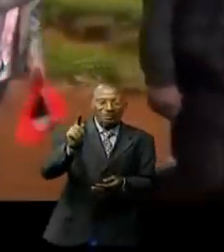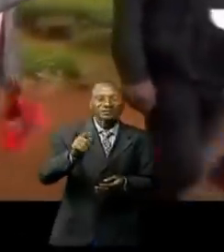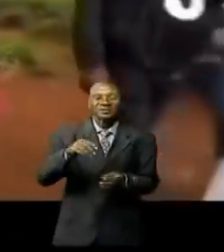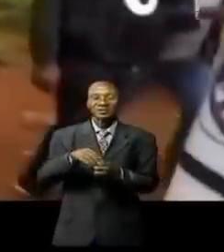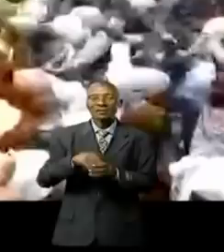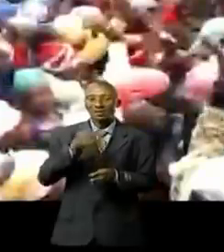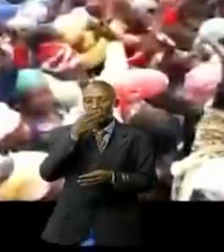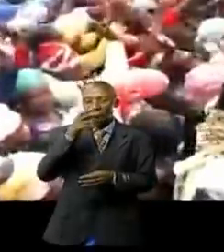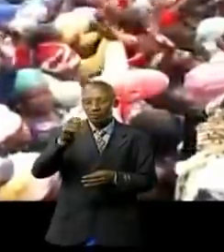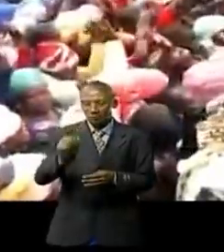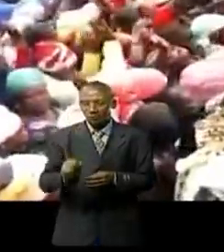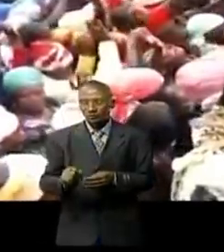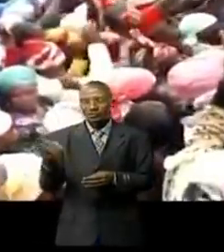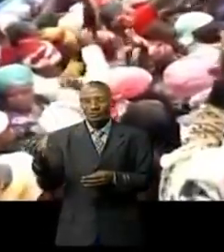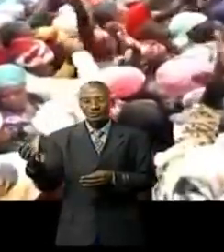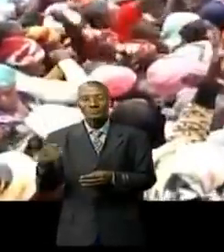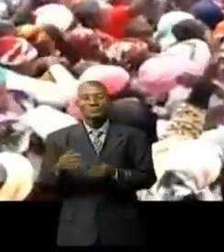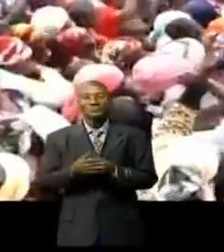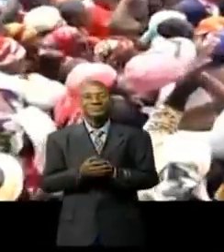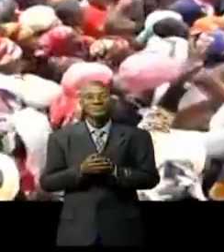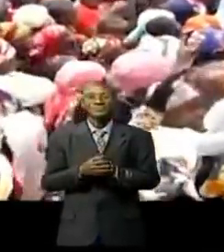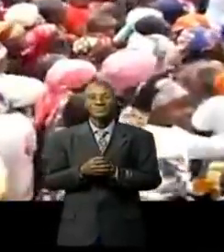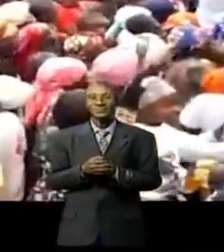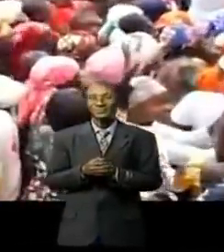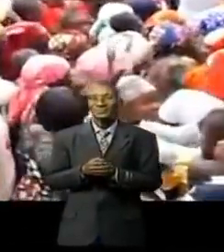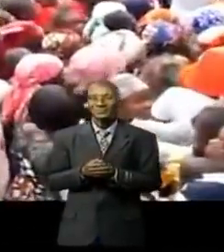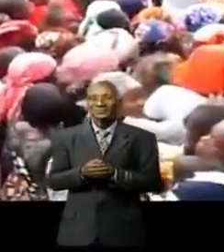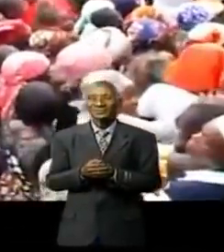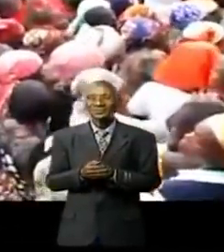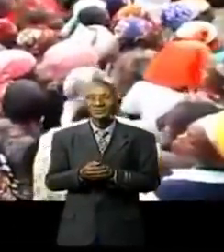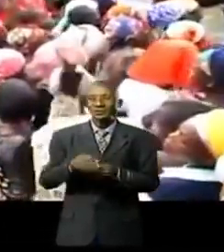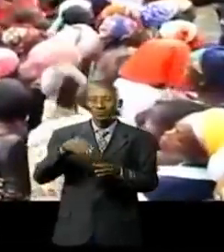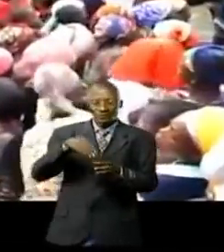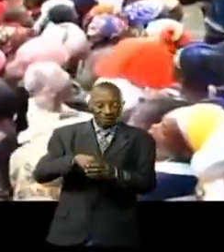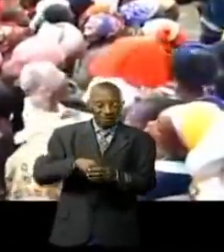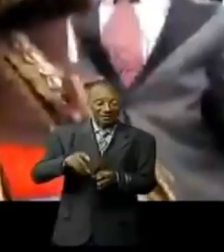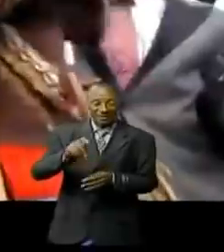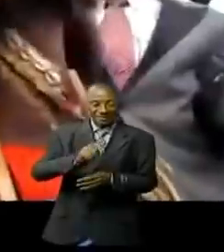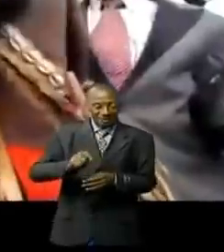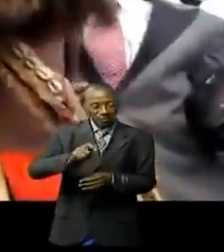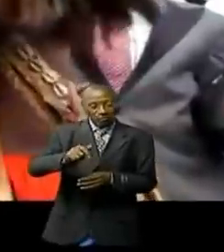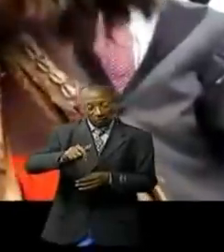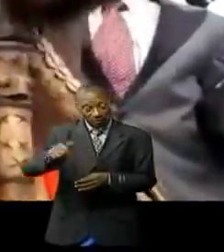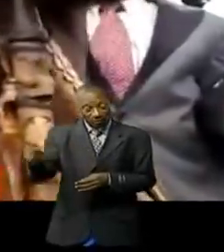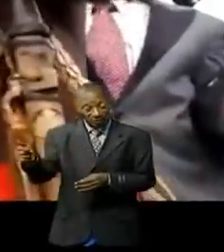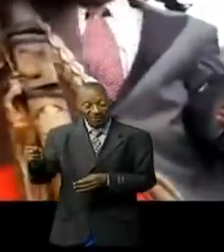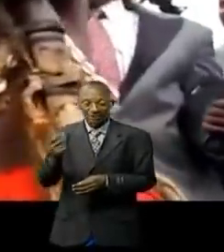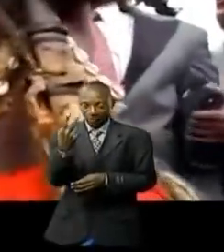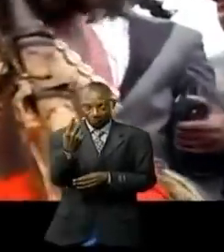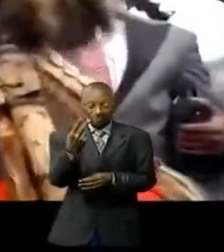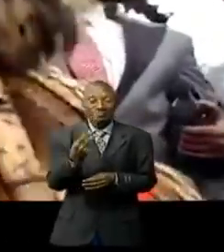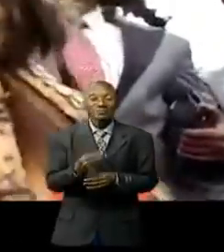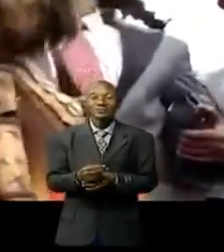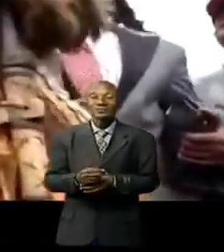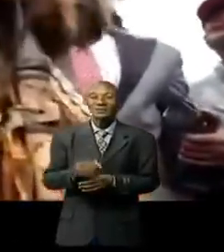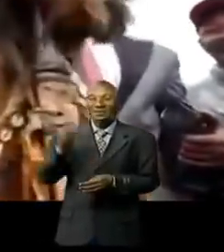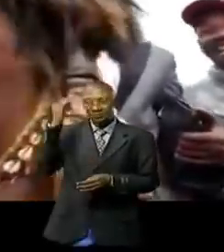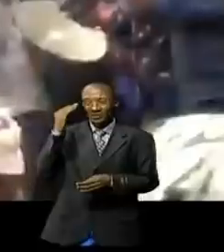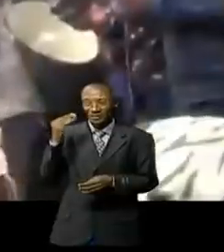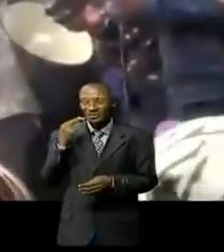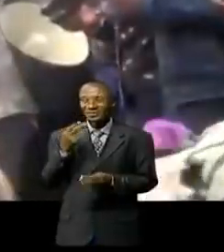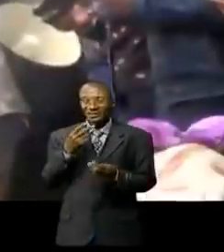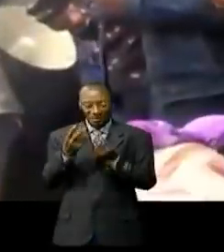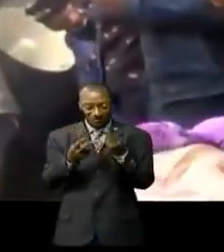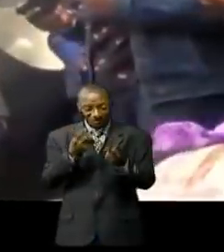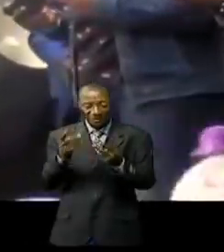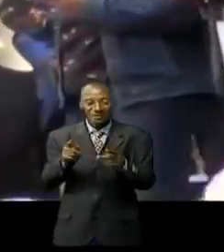la République. À l'étape de Kamisimbi, dans le territoire des Walungu, Aimé Bougie est intronisé par le chef de groupement,